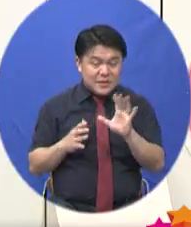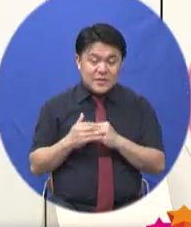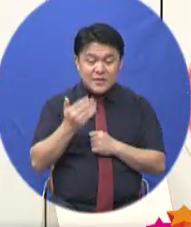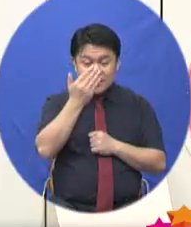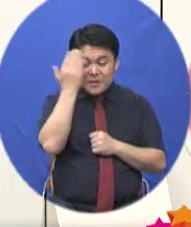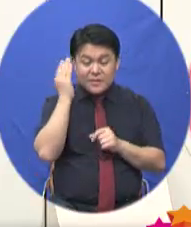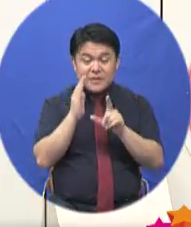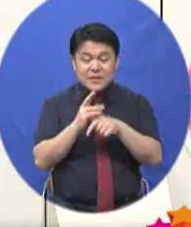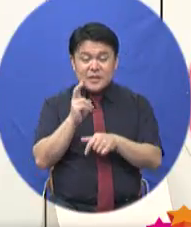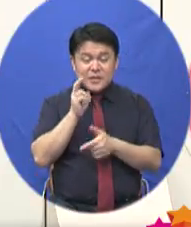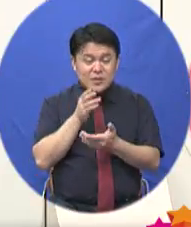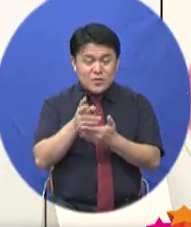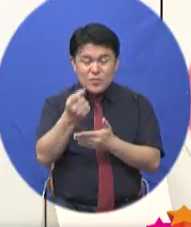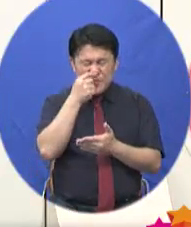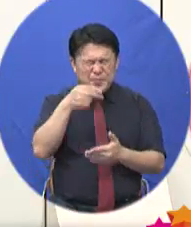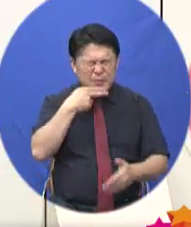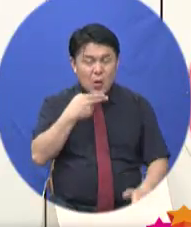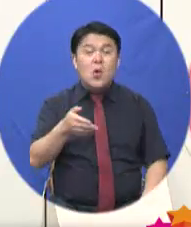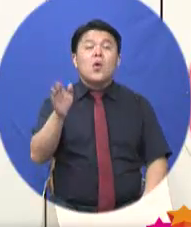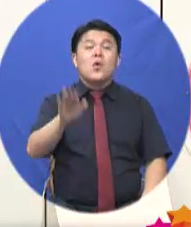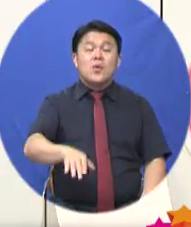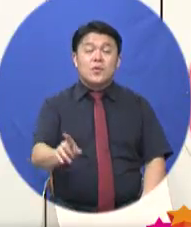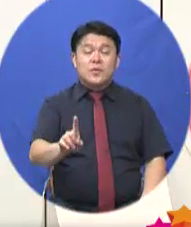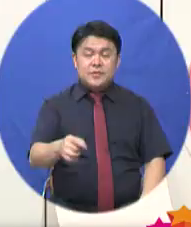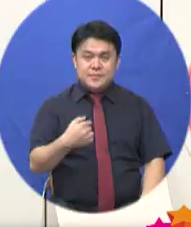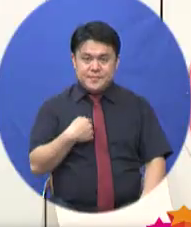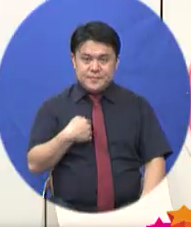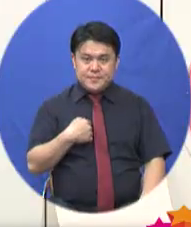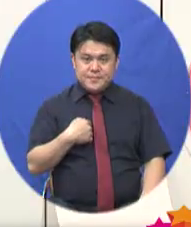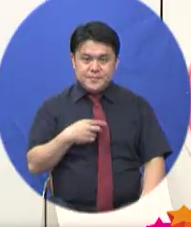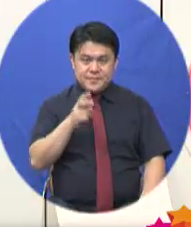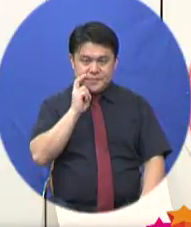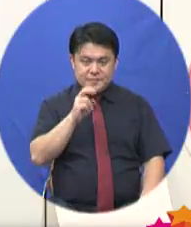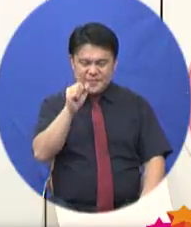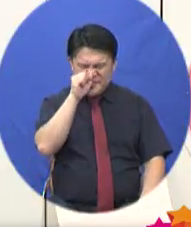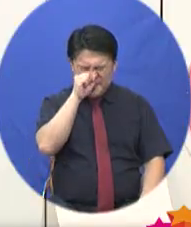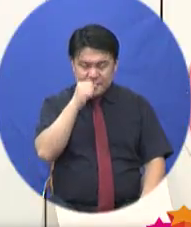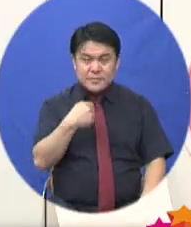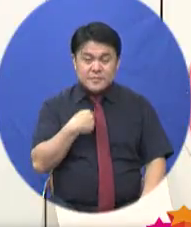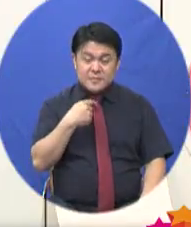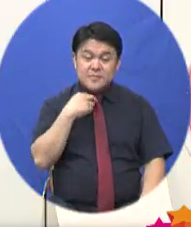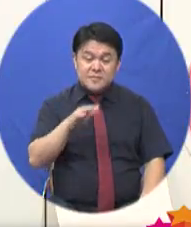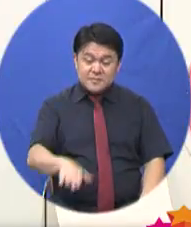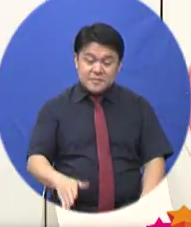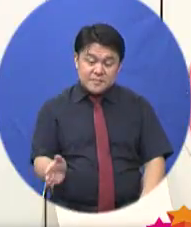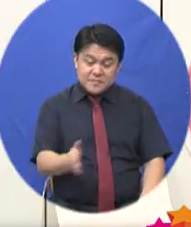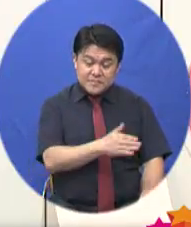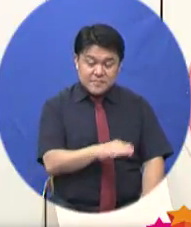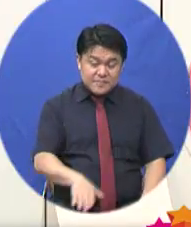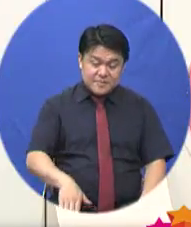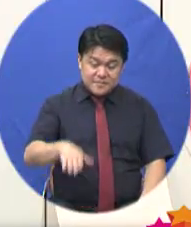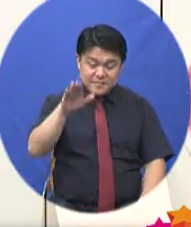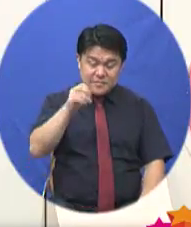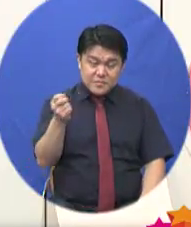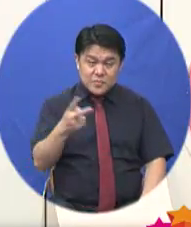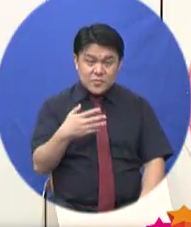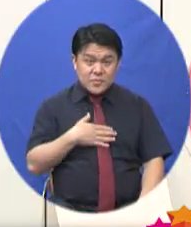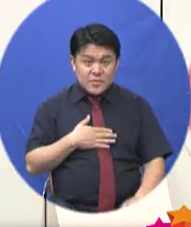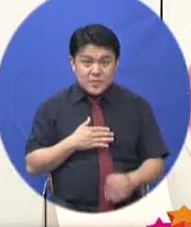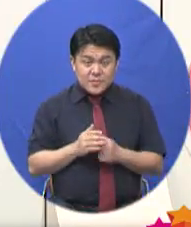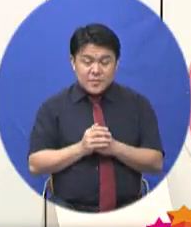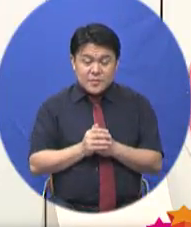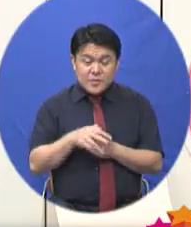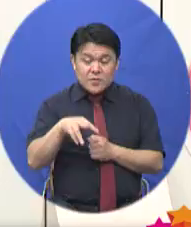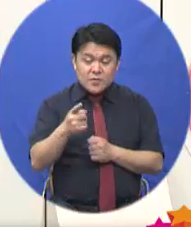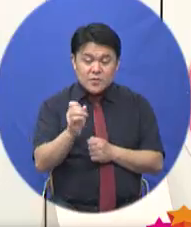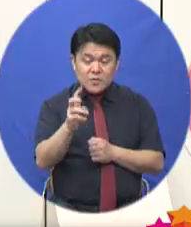전문적으로 노래는 배우지 못했지만은. 네. 원래 그 제가 노래를 좋아해요. 어려서부터. 네. 예. 그래서 더군다나 우리 손모 선생님이